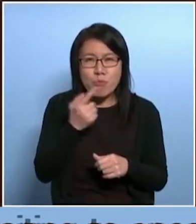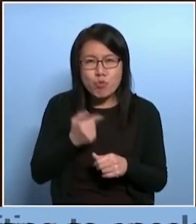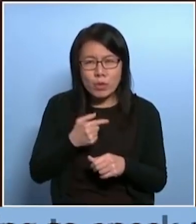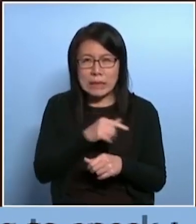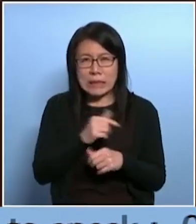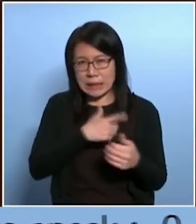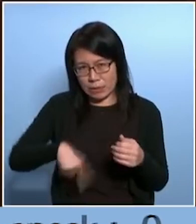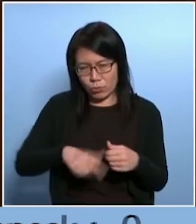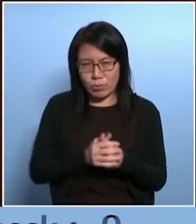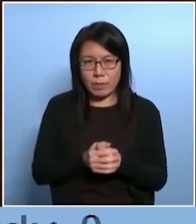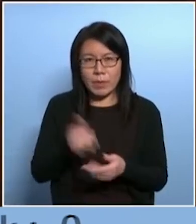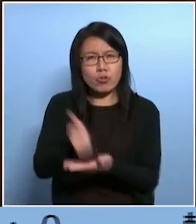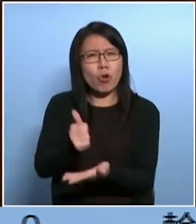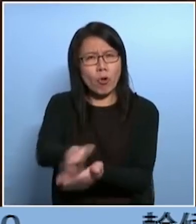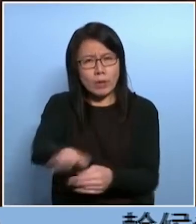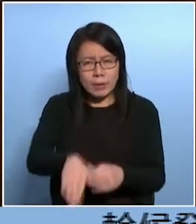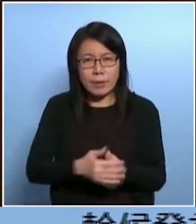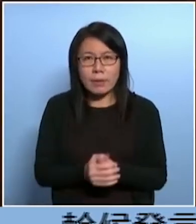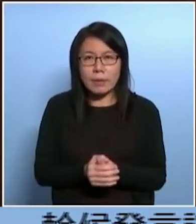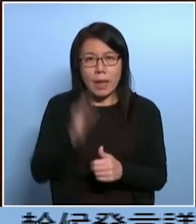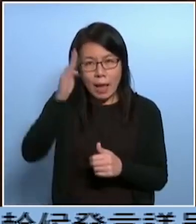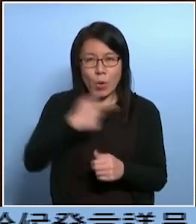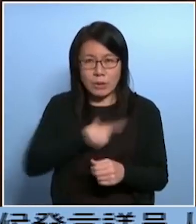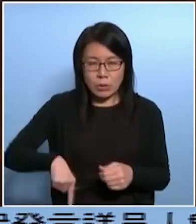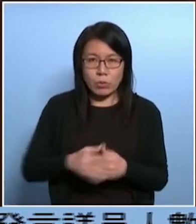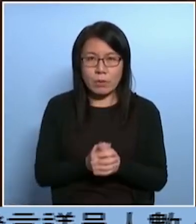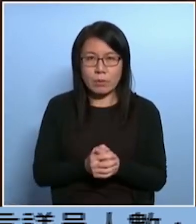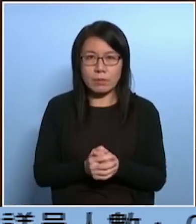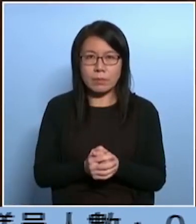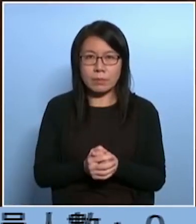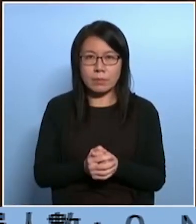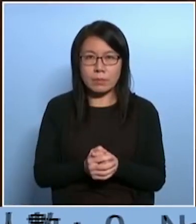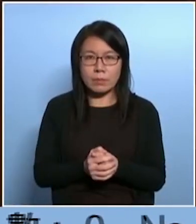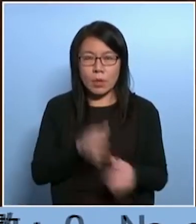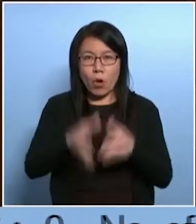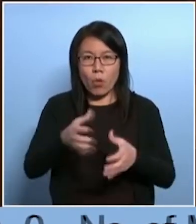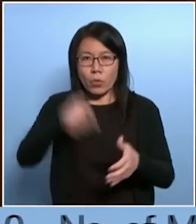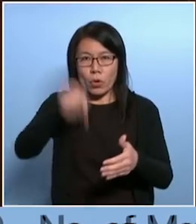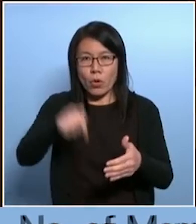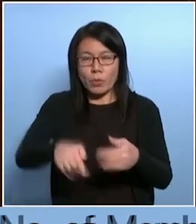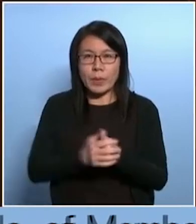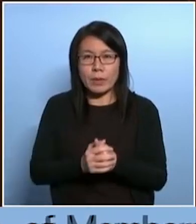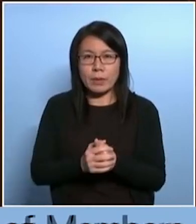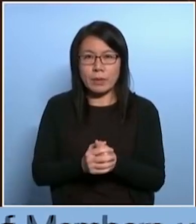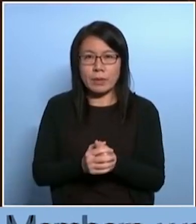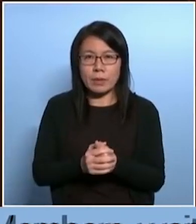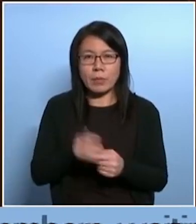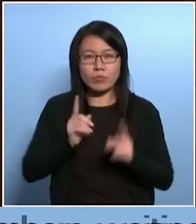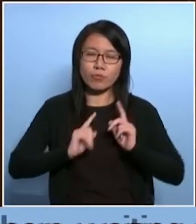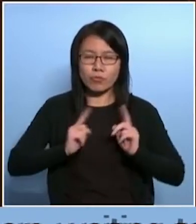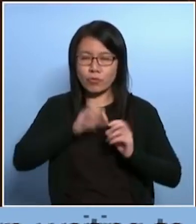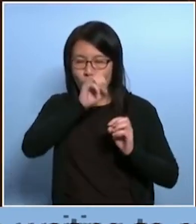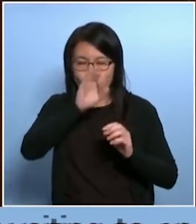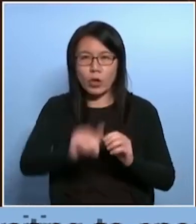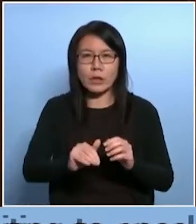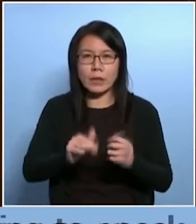坐低。我都希望議員咧係喺個議事廳係盡量暢所欲言，但